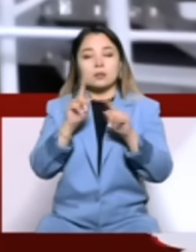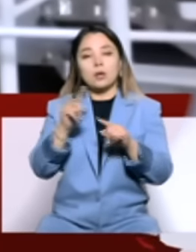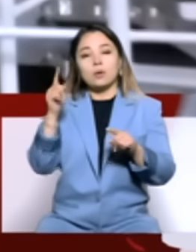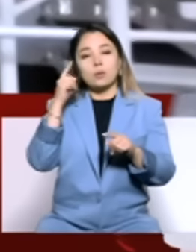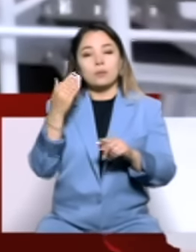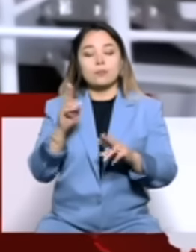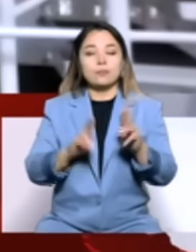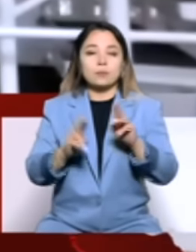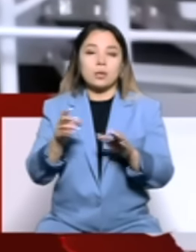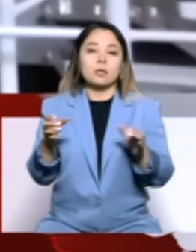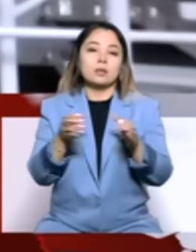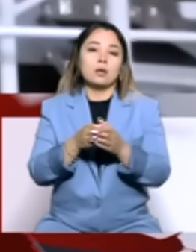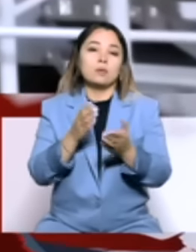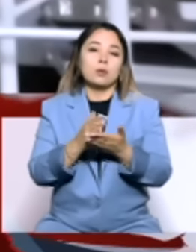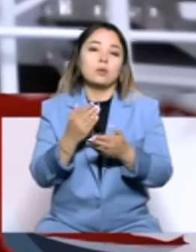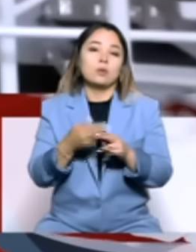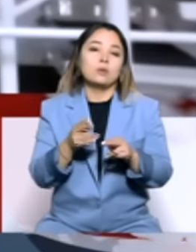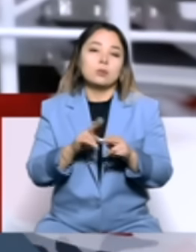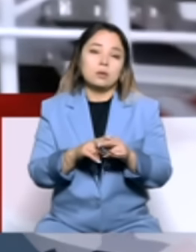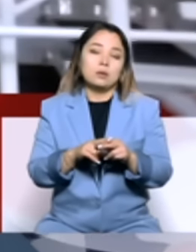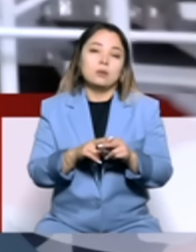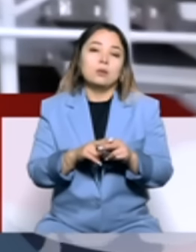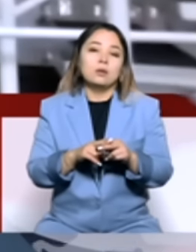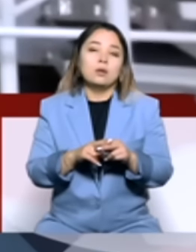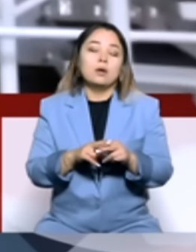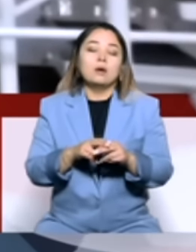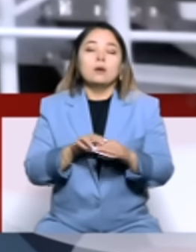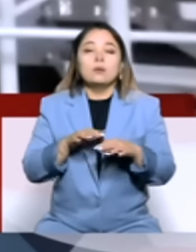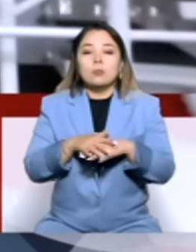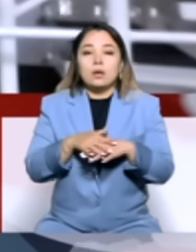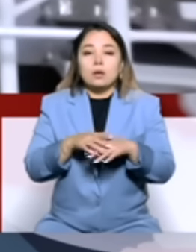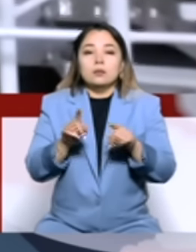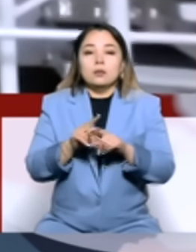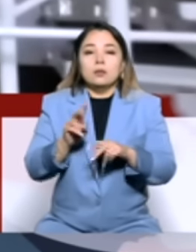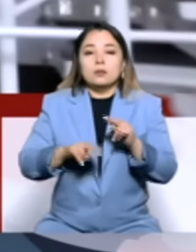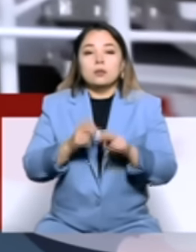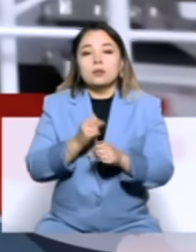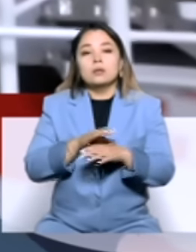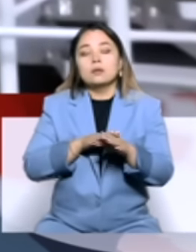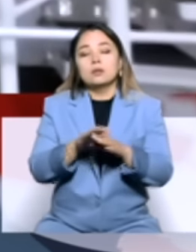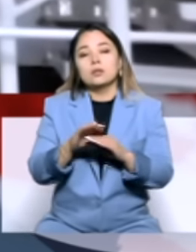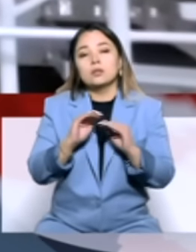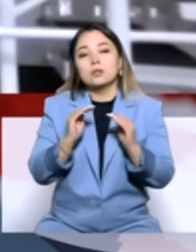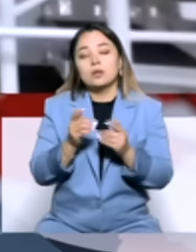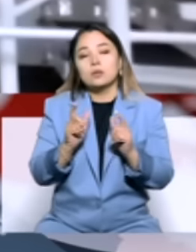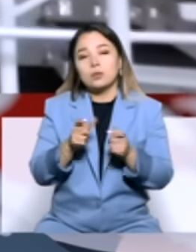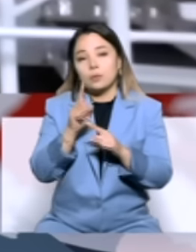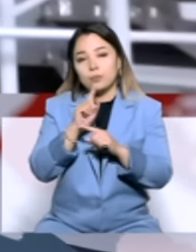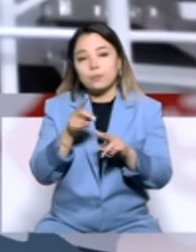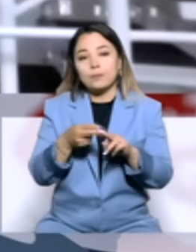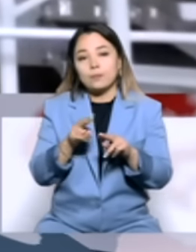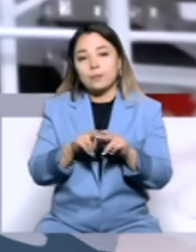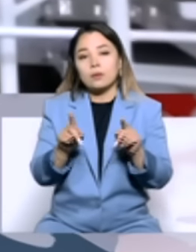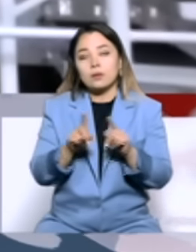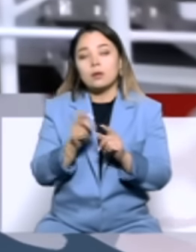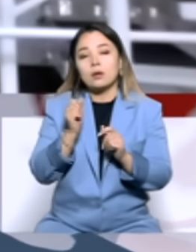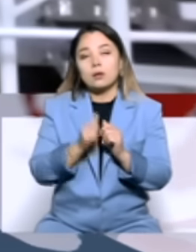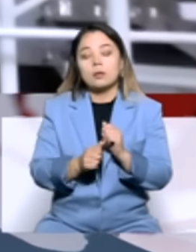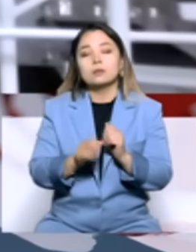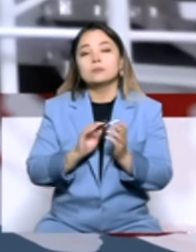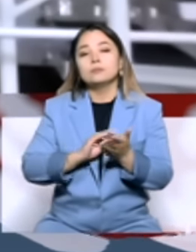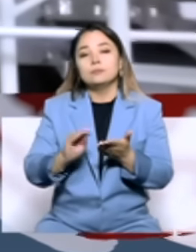ол метакомпетенция, яғни ол бір математикамен, жаратылыстанумен шектеліп қоймай,